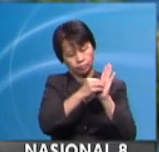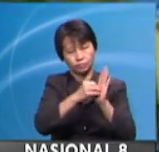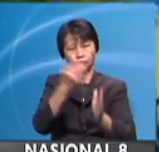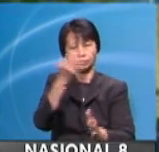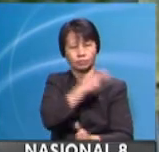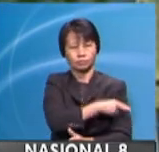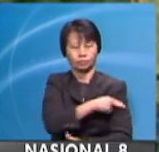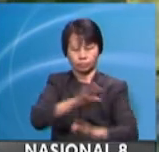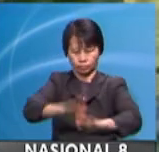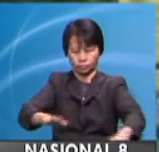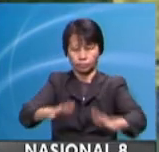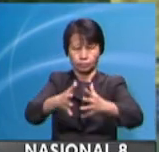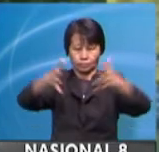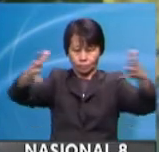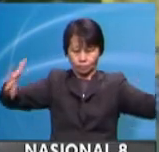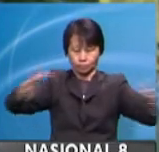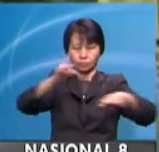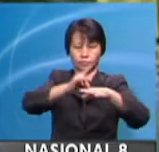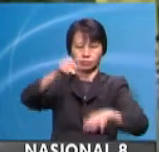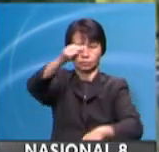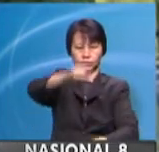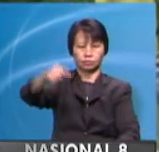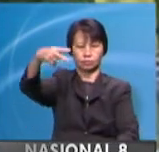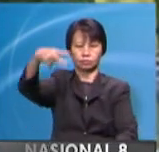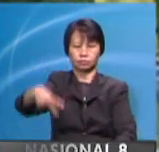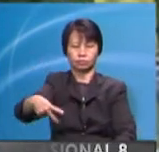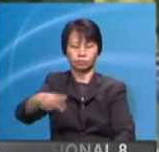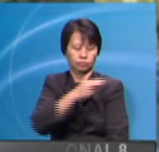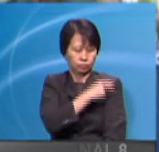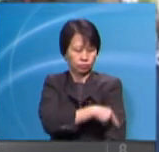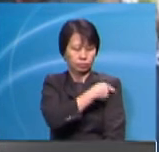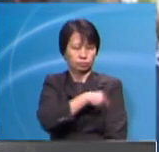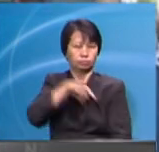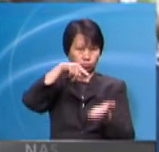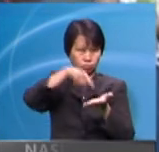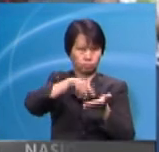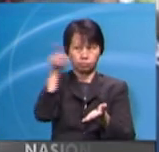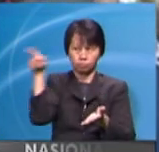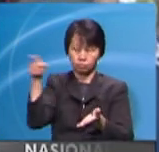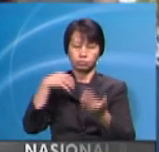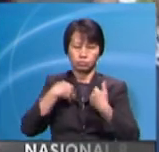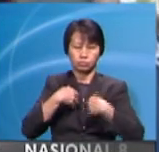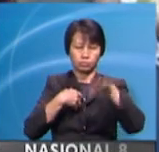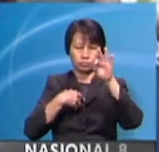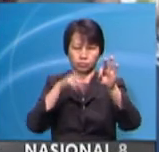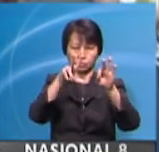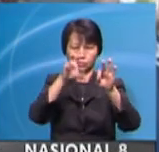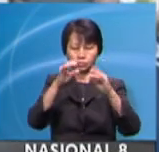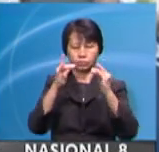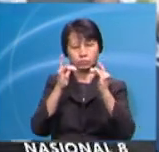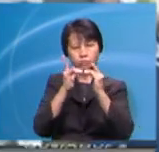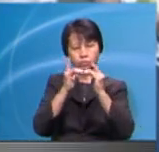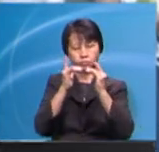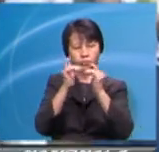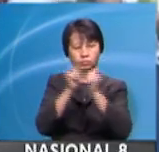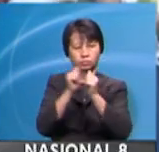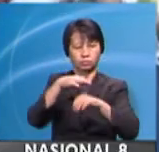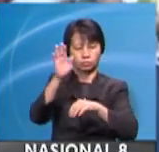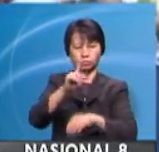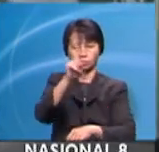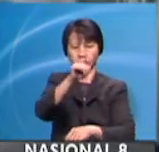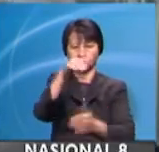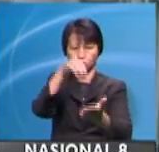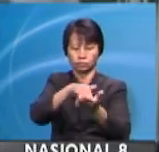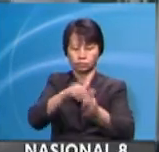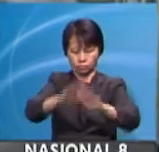kanak-kanak terbesar di wilayah Asia Pasifik. Hospital ini mempunyai 930 katil dengan lebih 1,000